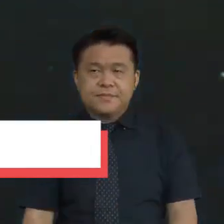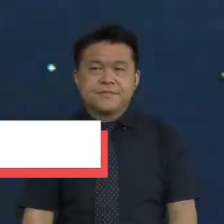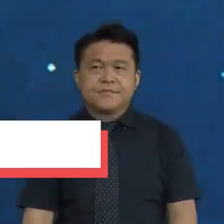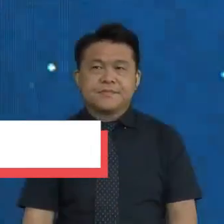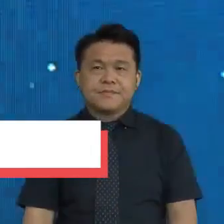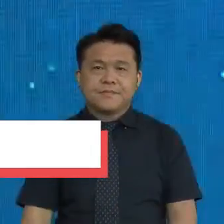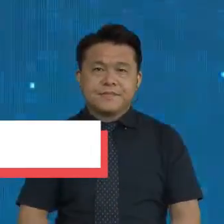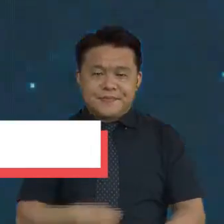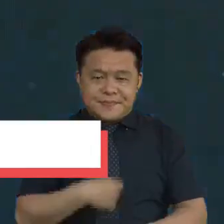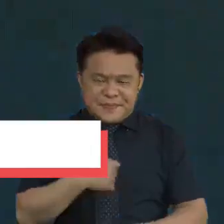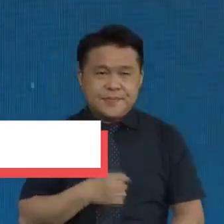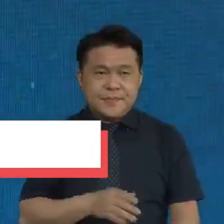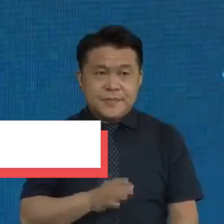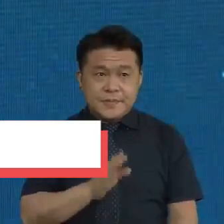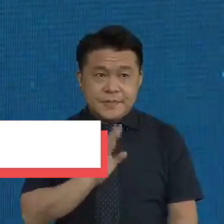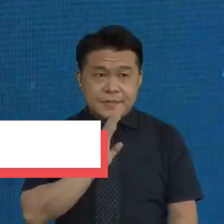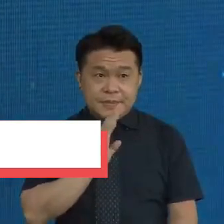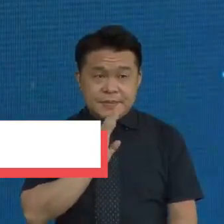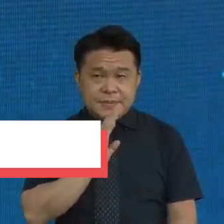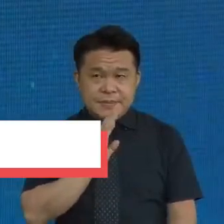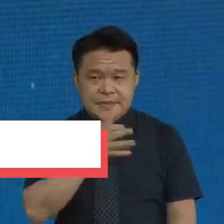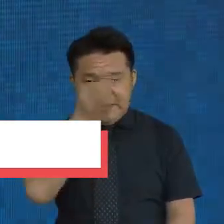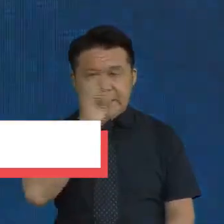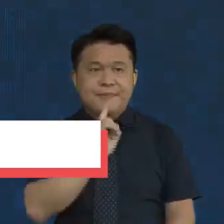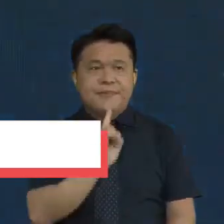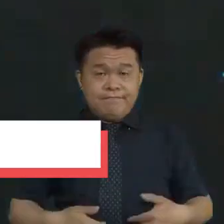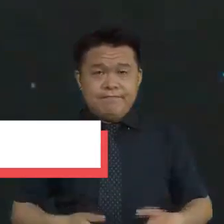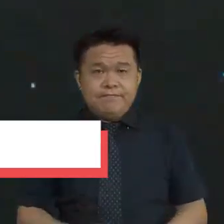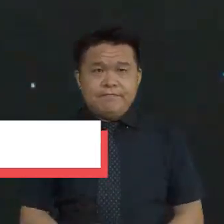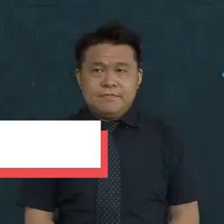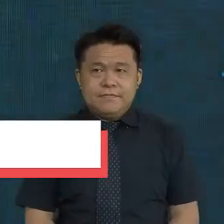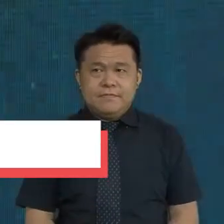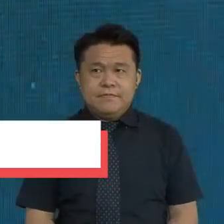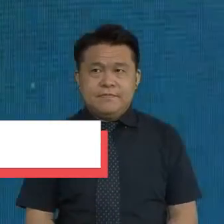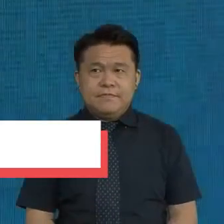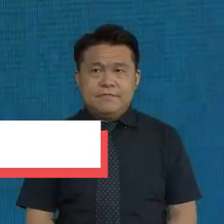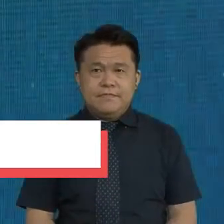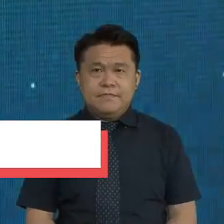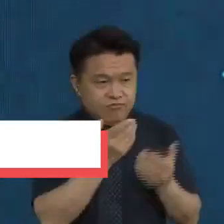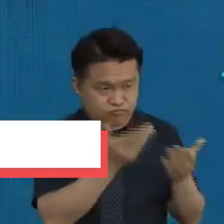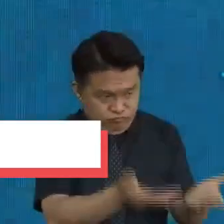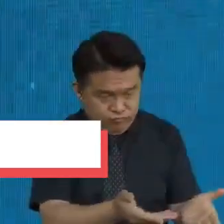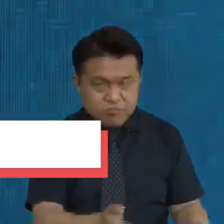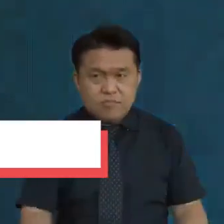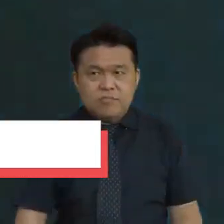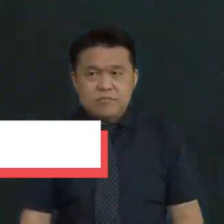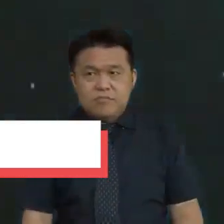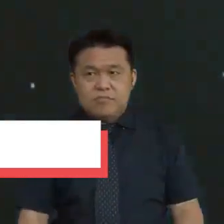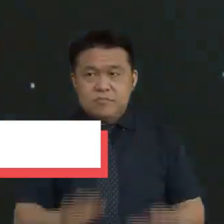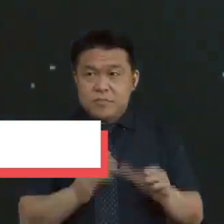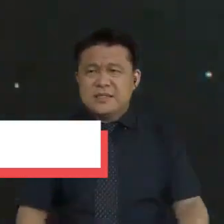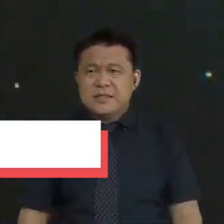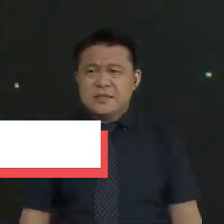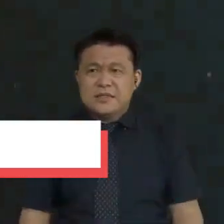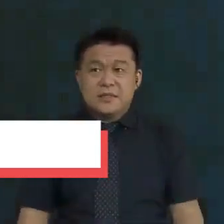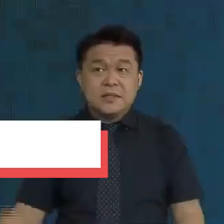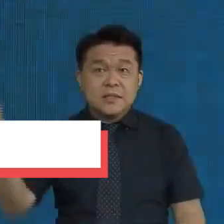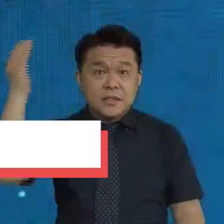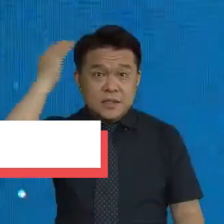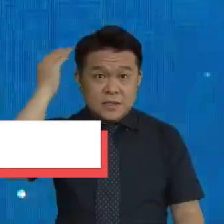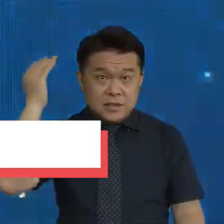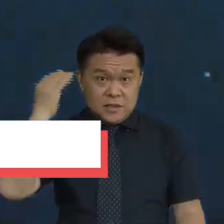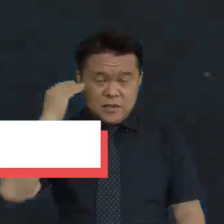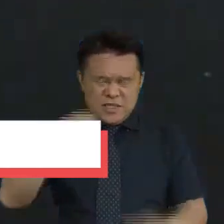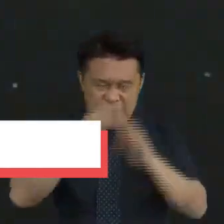깨달았습니다. 진심이 어린 한마디의 사과가 필요하구나. 그거를 실천했을 뿐이고요. 어쩌면 이 사건은